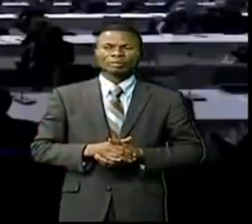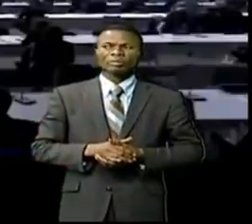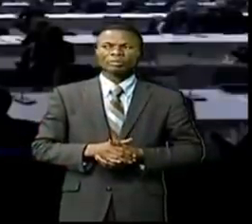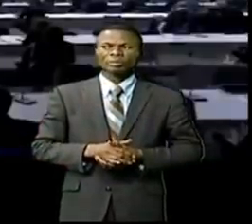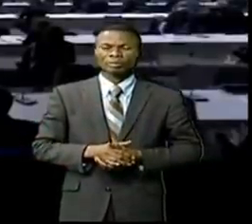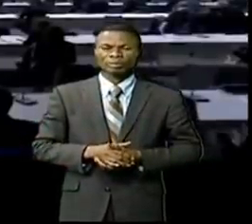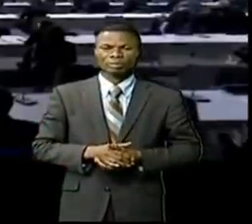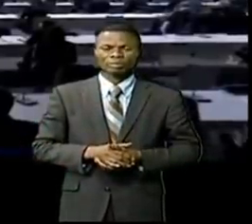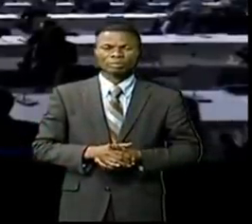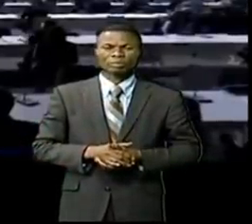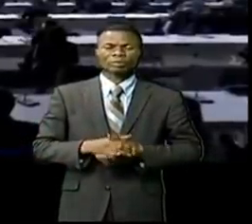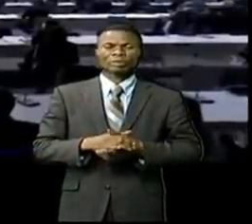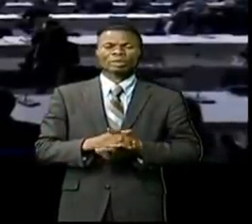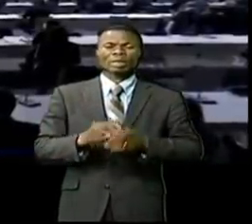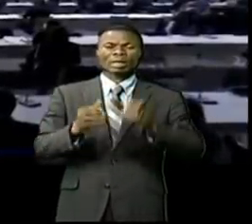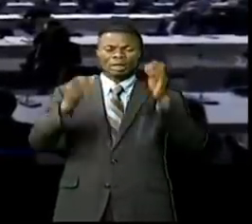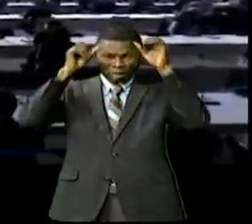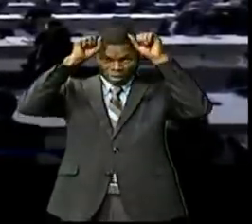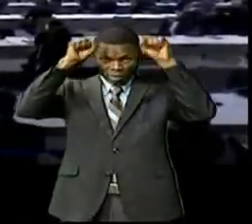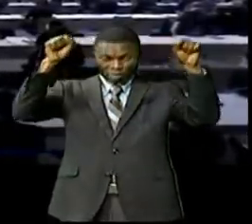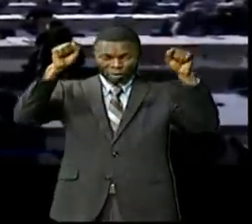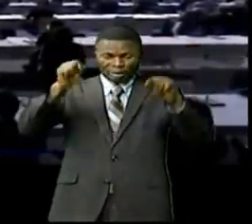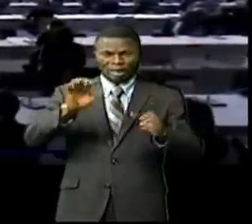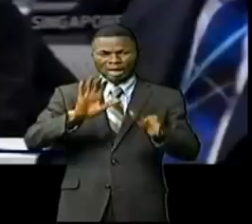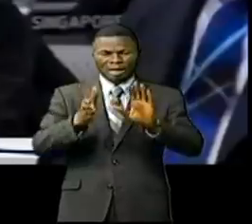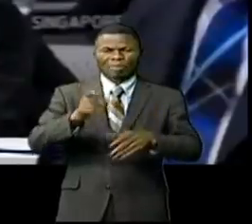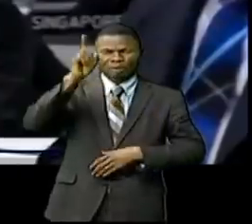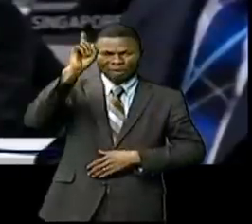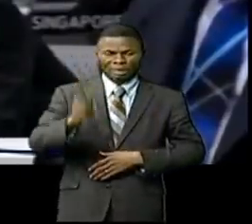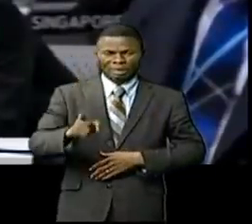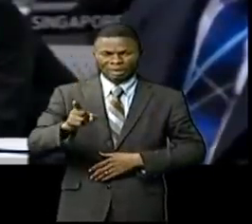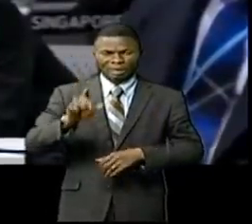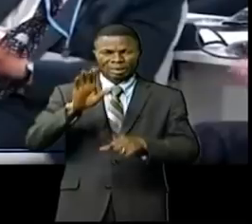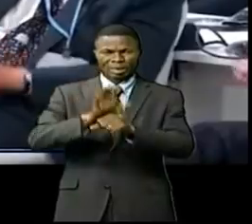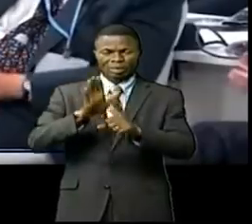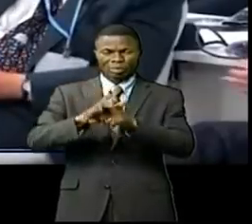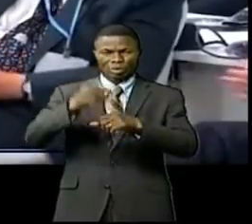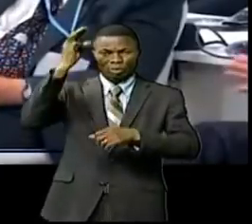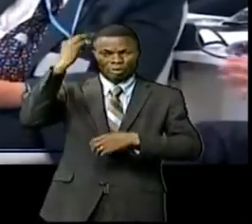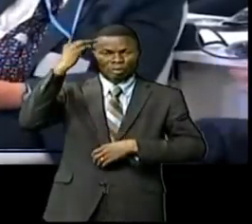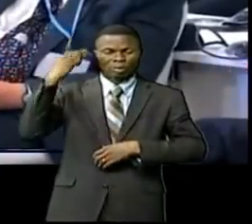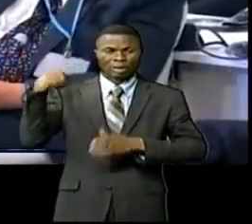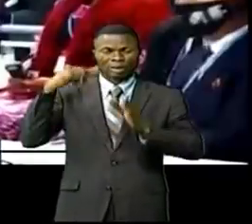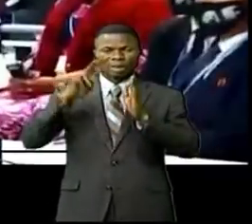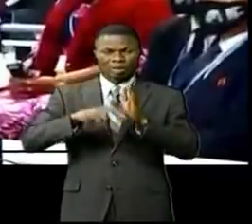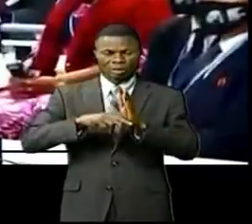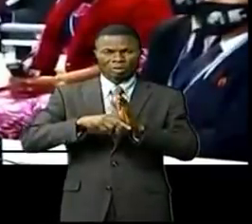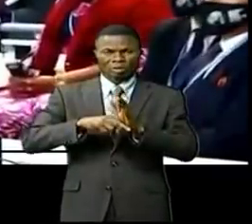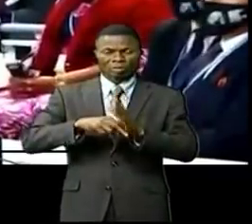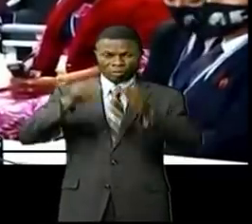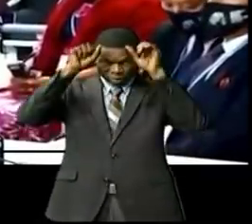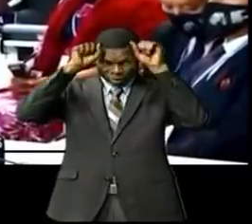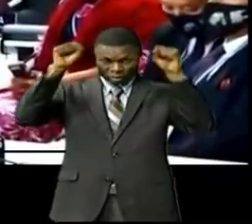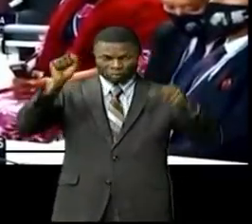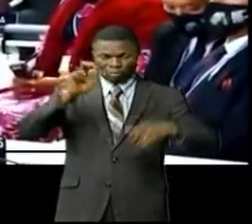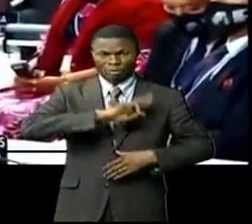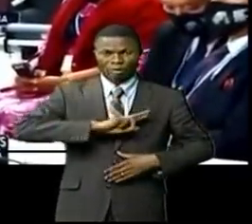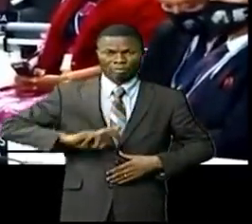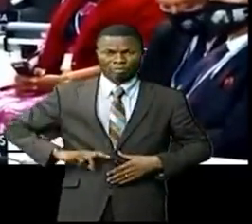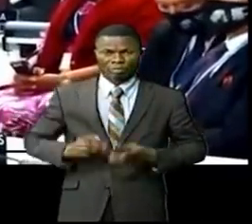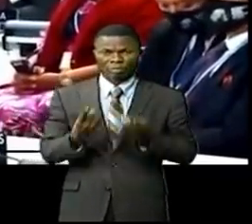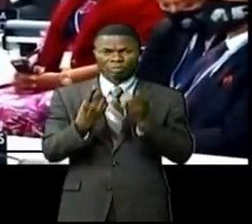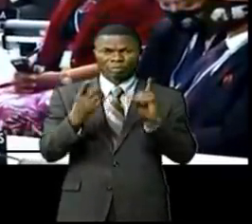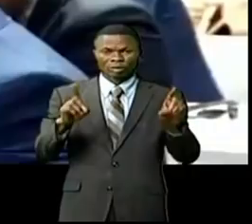Une centaine de chefs d'État et de gouvernement venus de différents continents, parmi lesquels le président de la République démocratique du